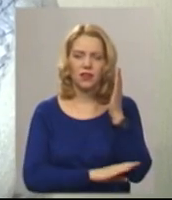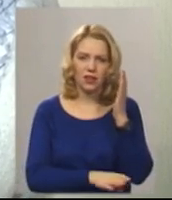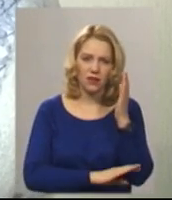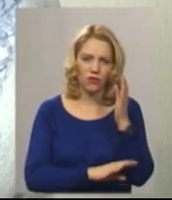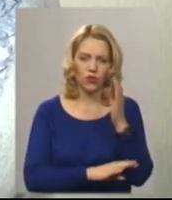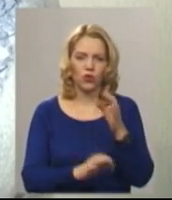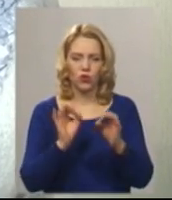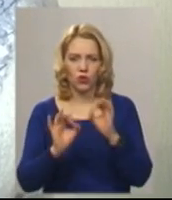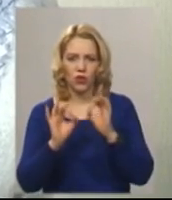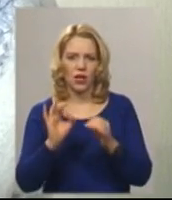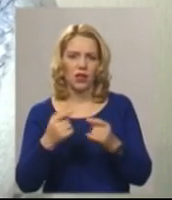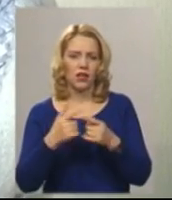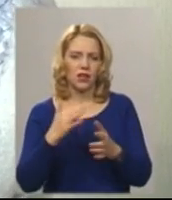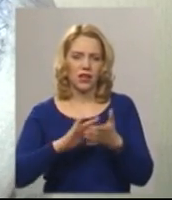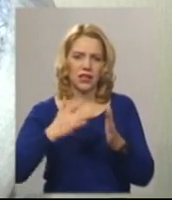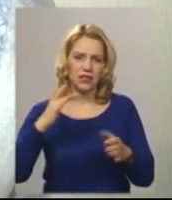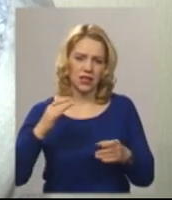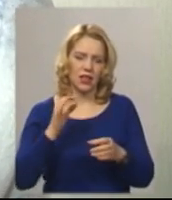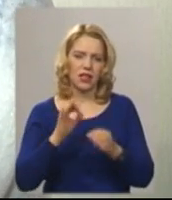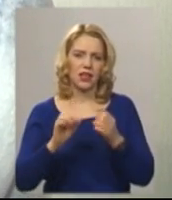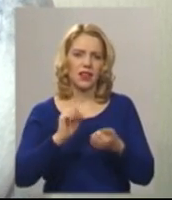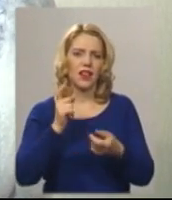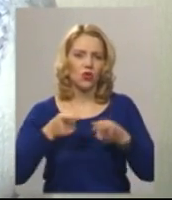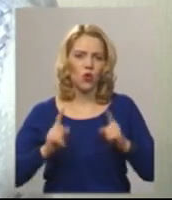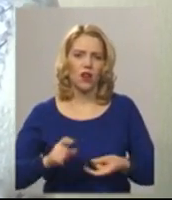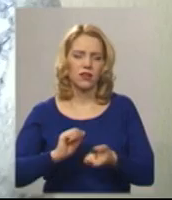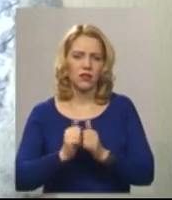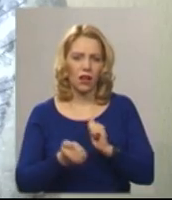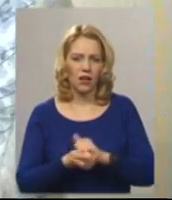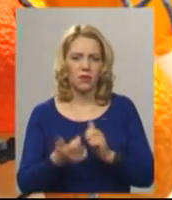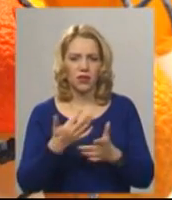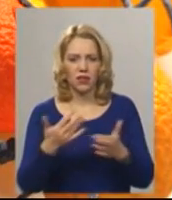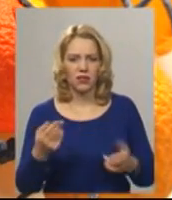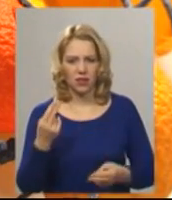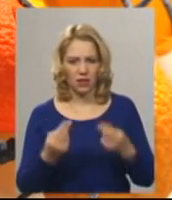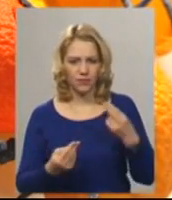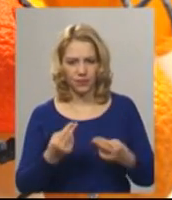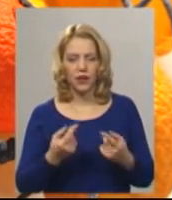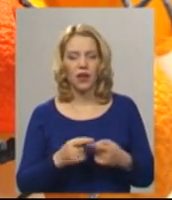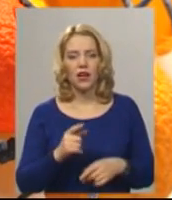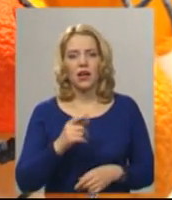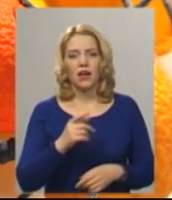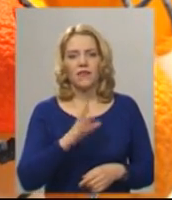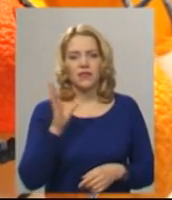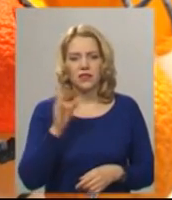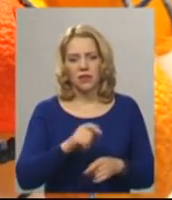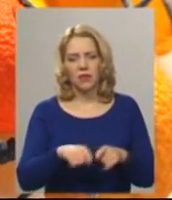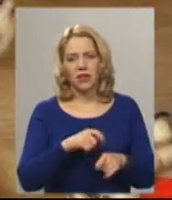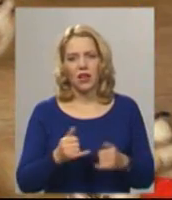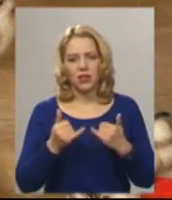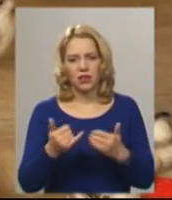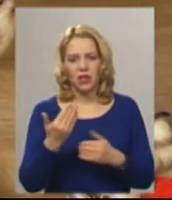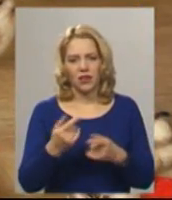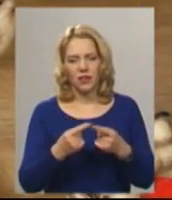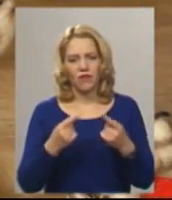з кристаликами різними, з натуральним камінням і в різній кольоровій гамі. Зі слів майстрині, всі матеріали для її виробів